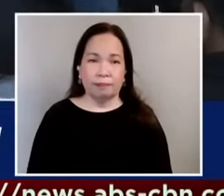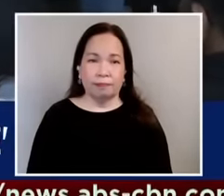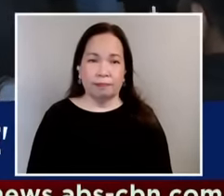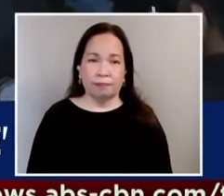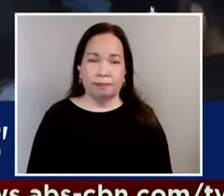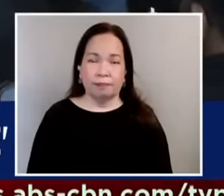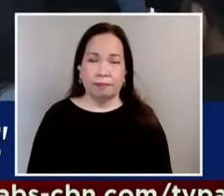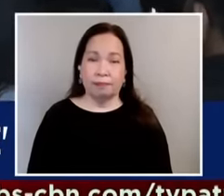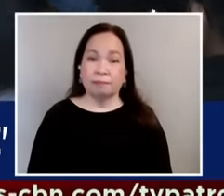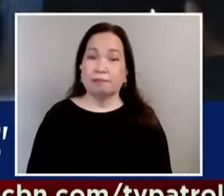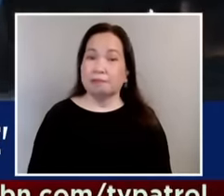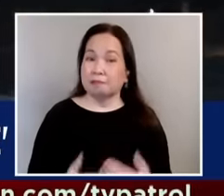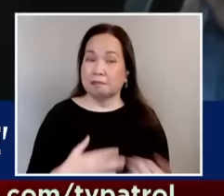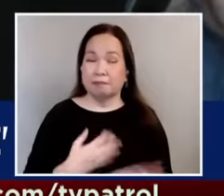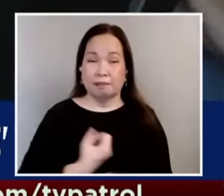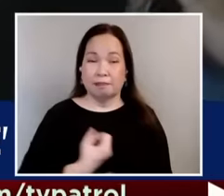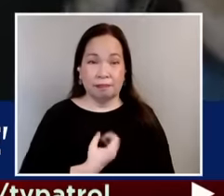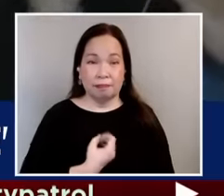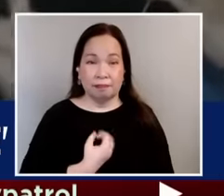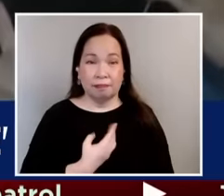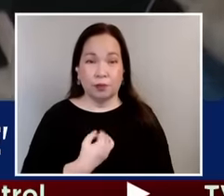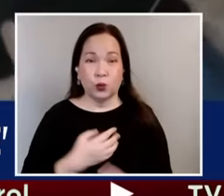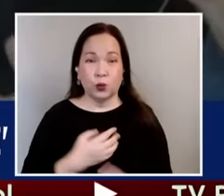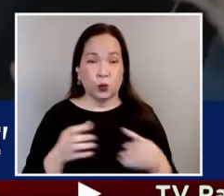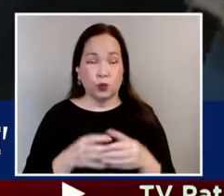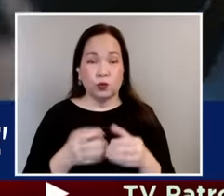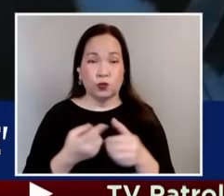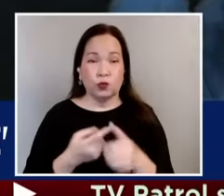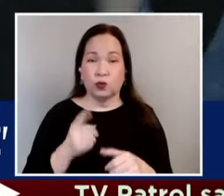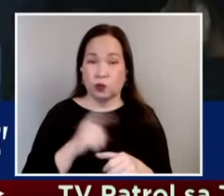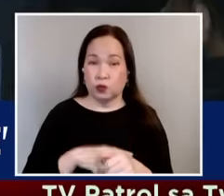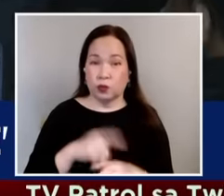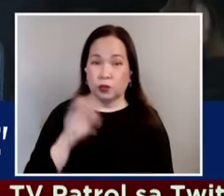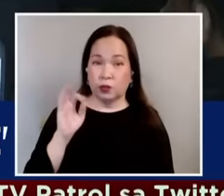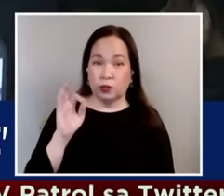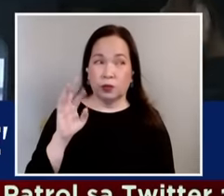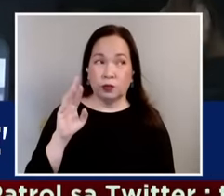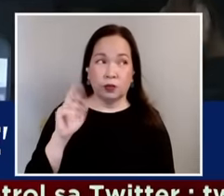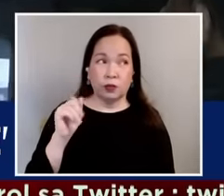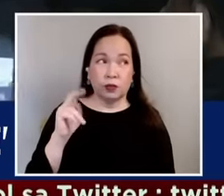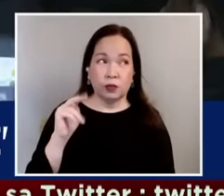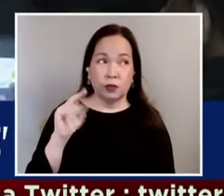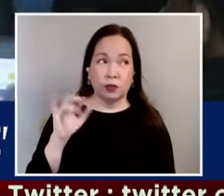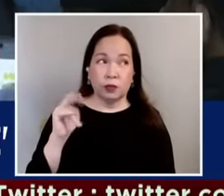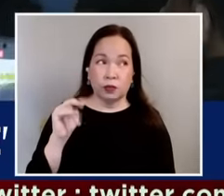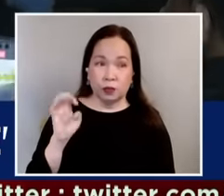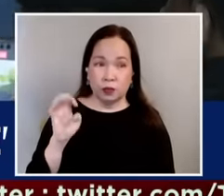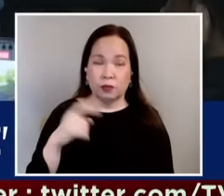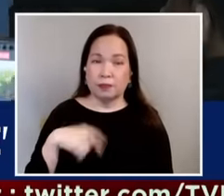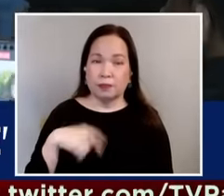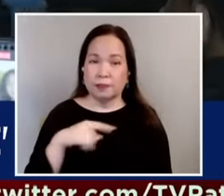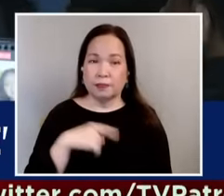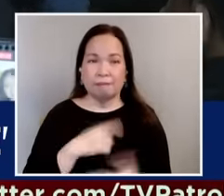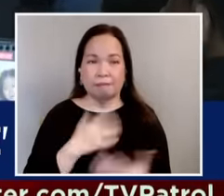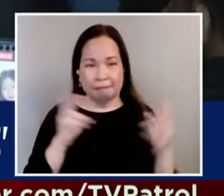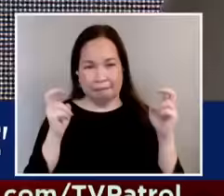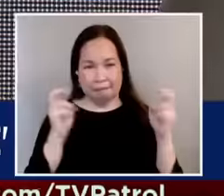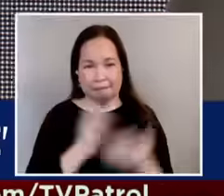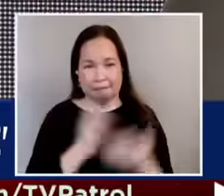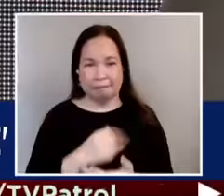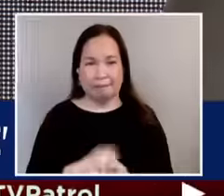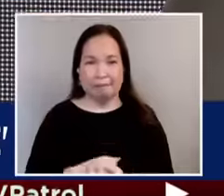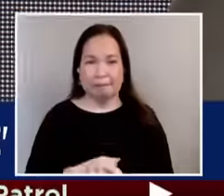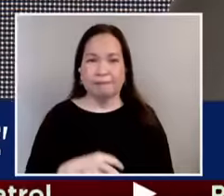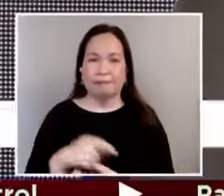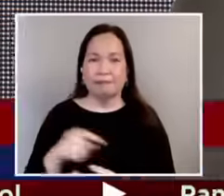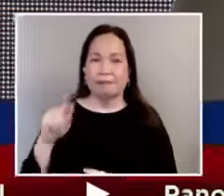Kabado man, inawit ng first-time singer na si Francine Diaz ang Faith, Hope and Love. Miss Jamie po siya. Paano